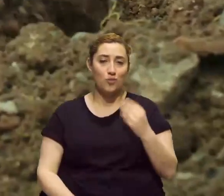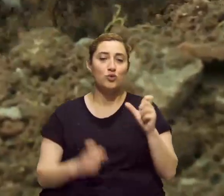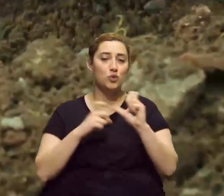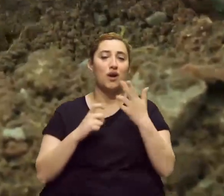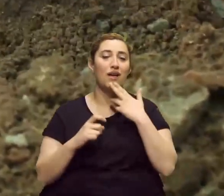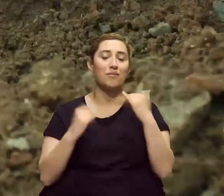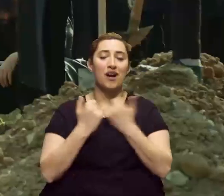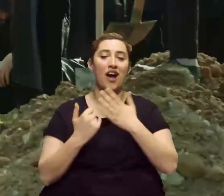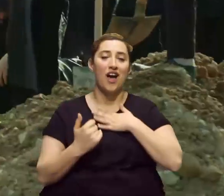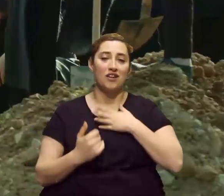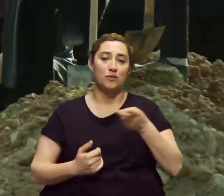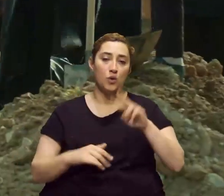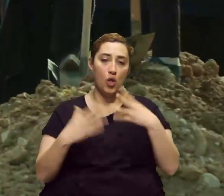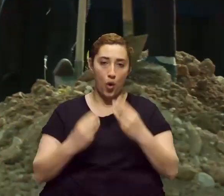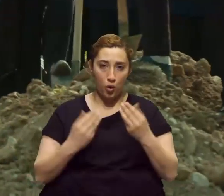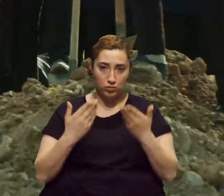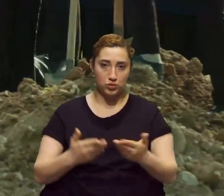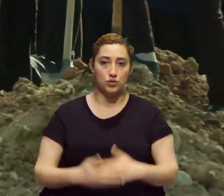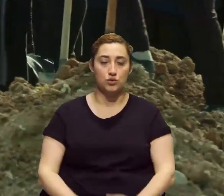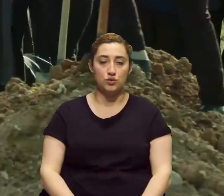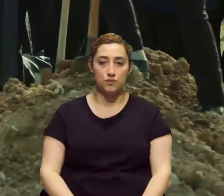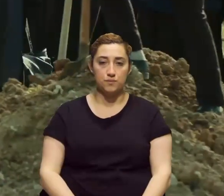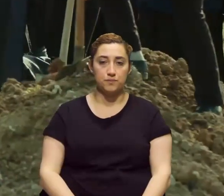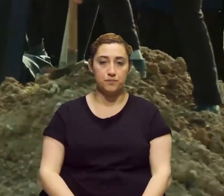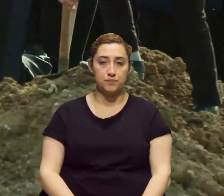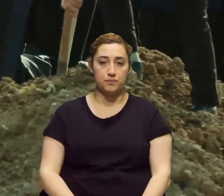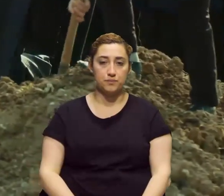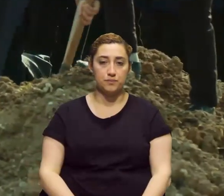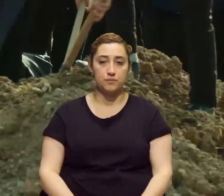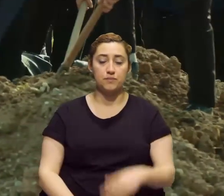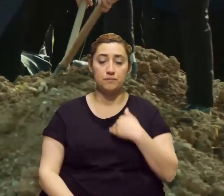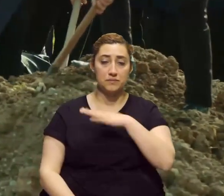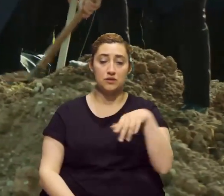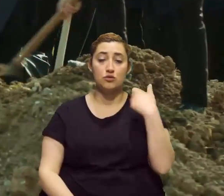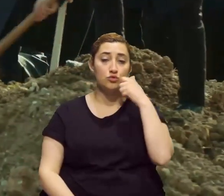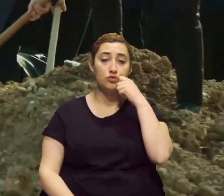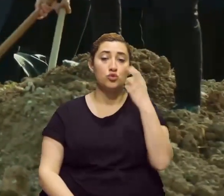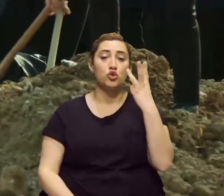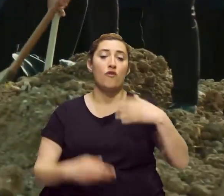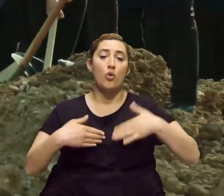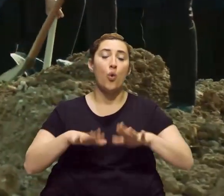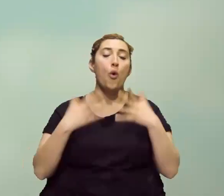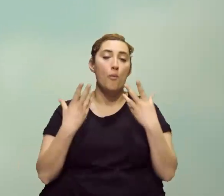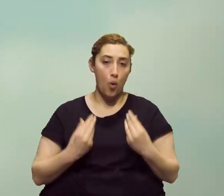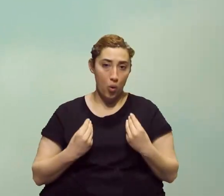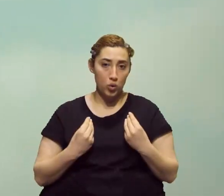Süreyya Hanım kardeşimiz Hakk'ın rahmetine kavuşmuştur. Mezara toprak atılıyor. Biz Müslümanlar 3 kez doğarız.